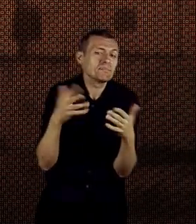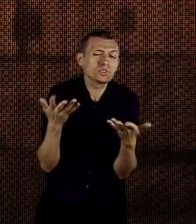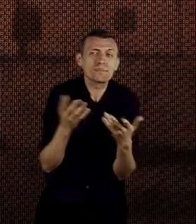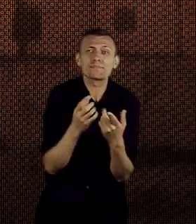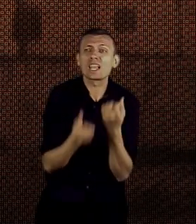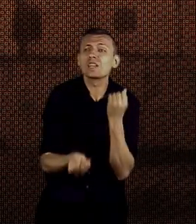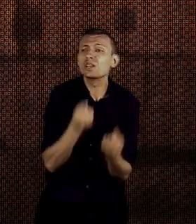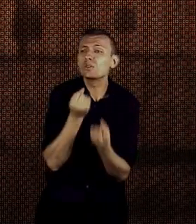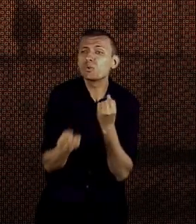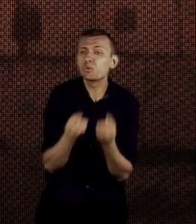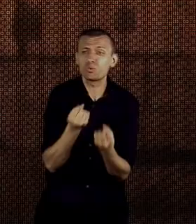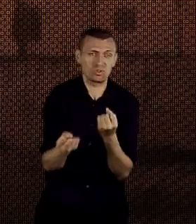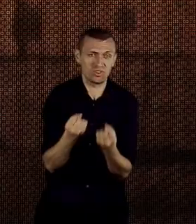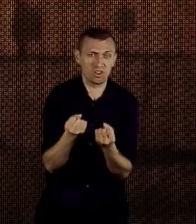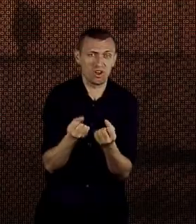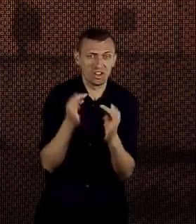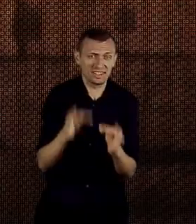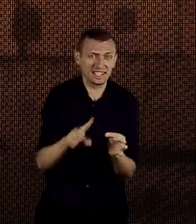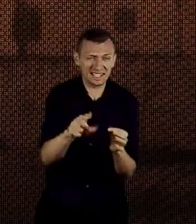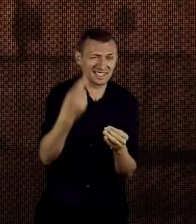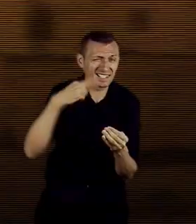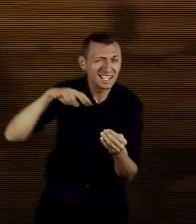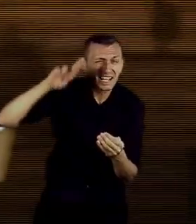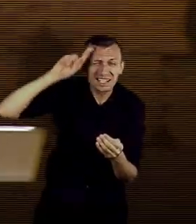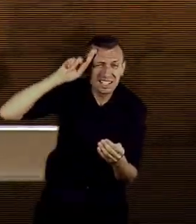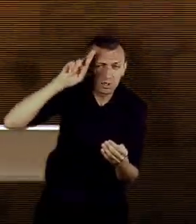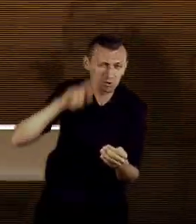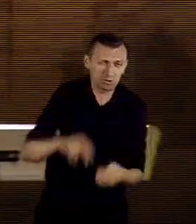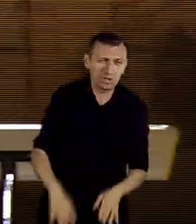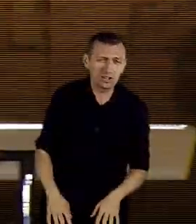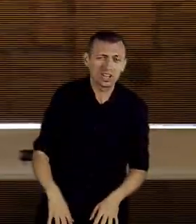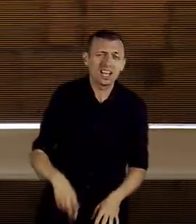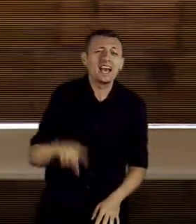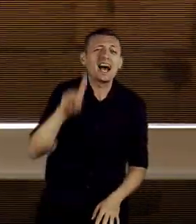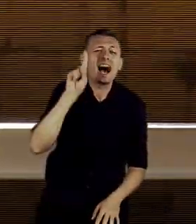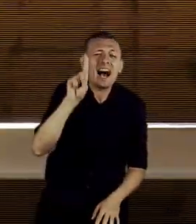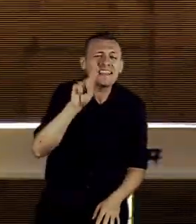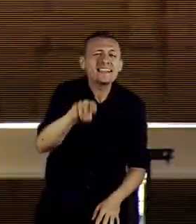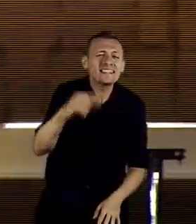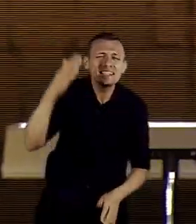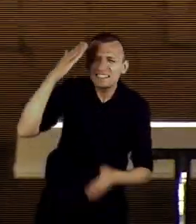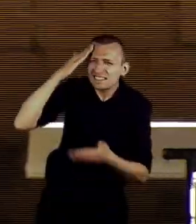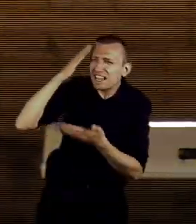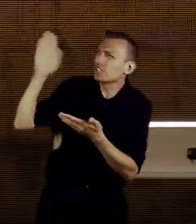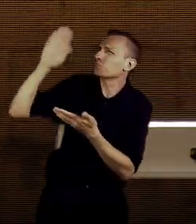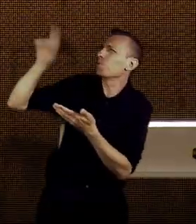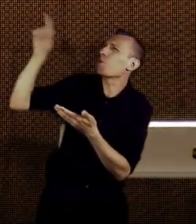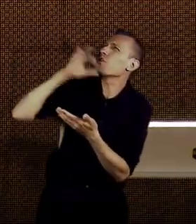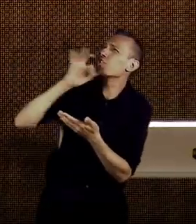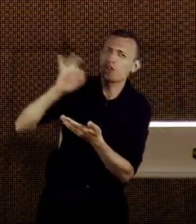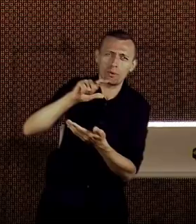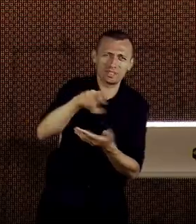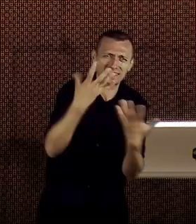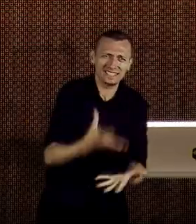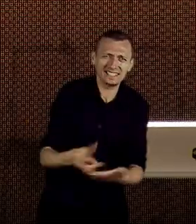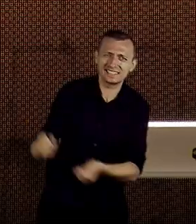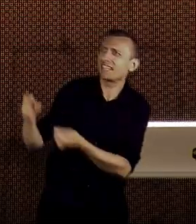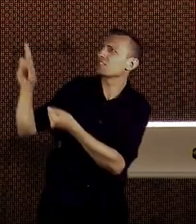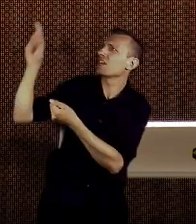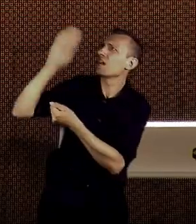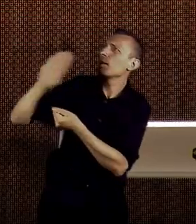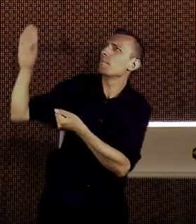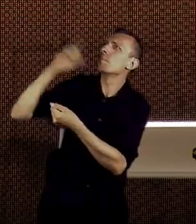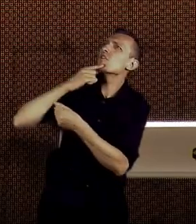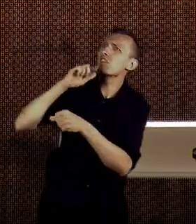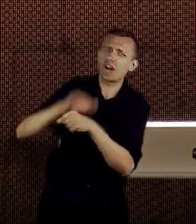wierność Boga i chciałbyś uchwycić się wiarą w Jego obietnicę, to dzisiaj jest ten moment,